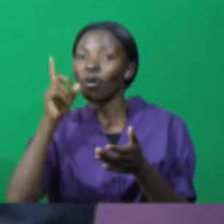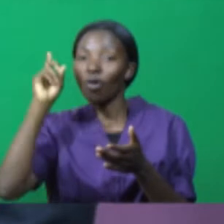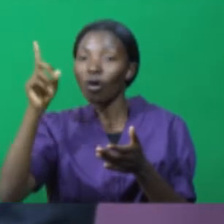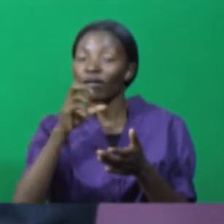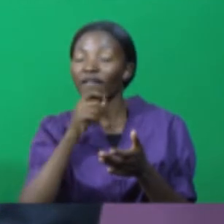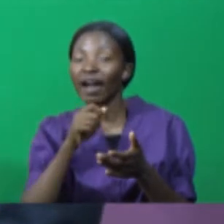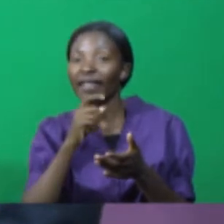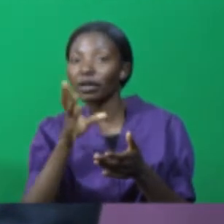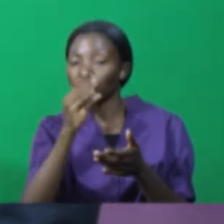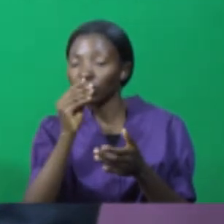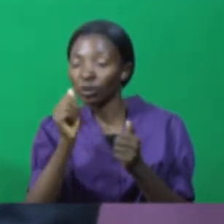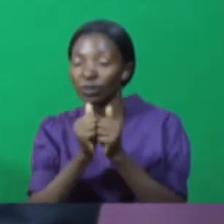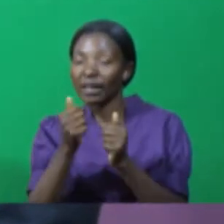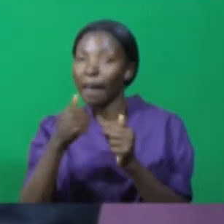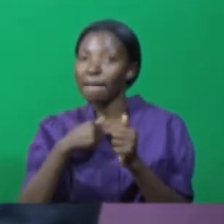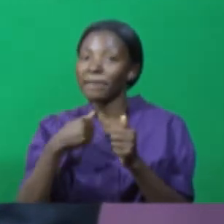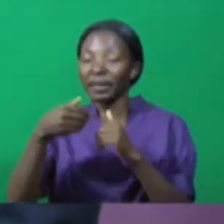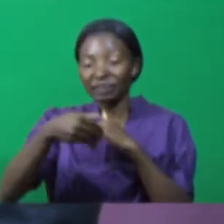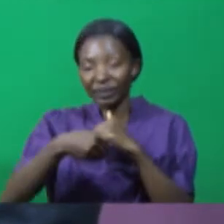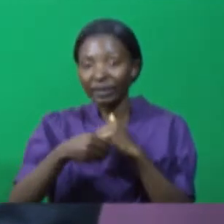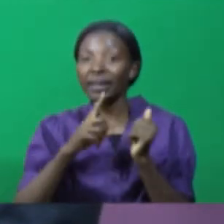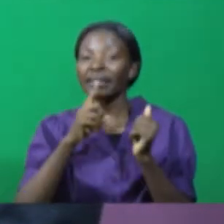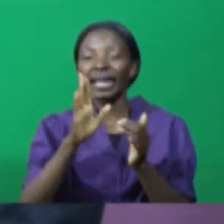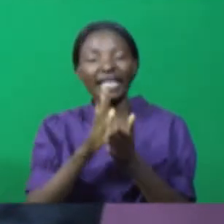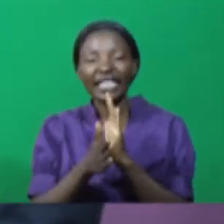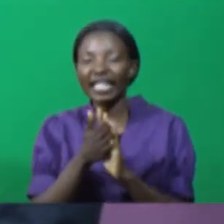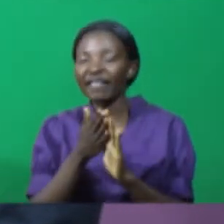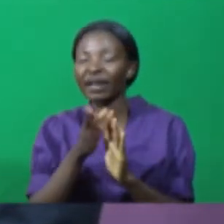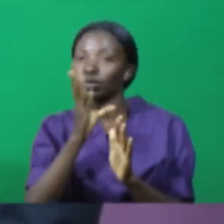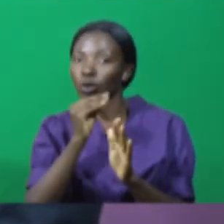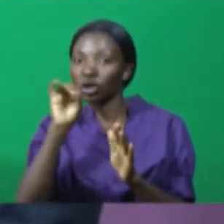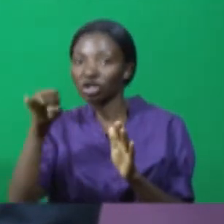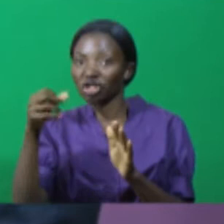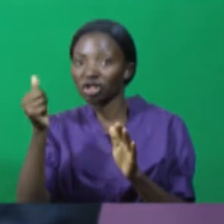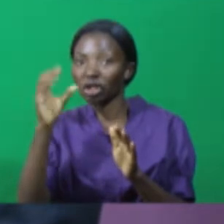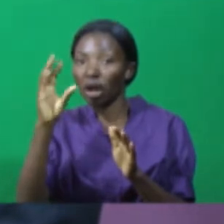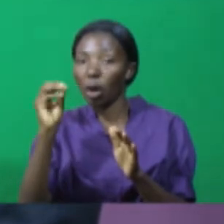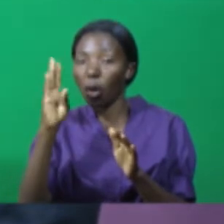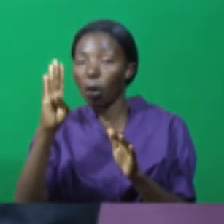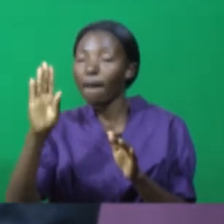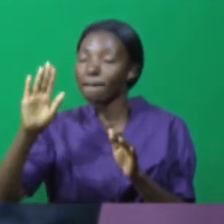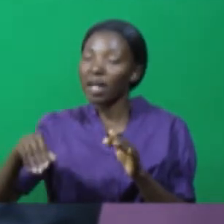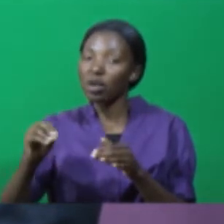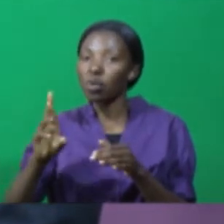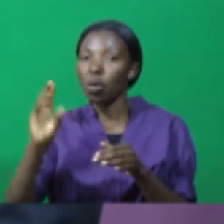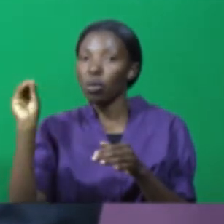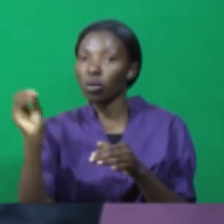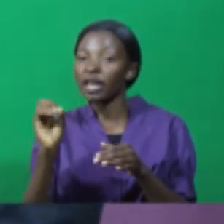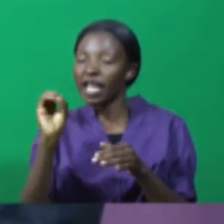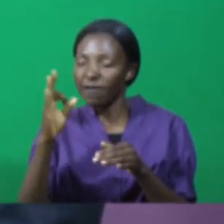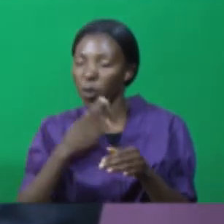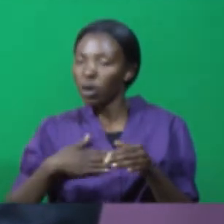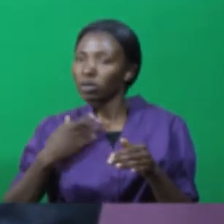usiku wazuro. Akati chenjera kuti urege kutaura kuna Jacob kana chakanaka kana chakaipa. Zvino kana wakada kuenda